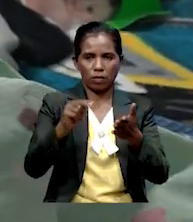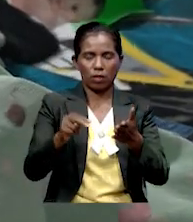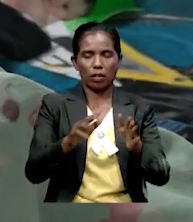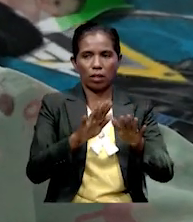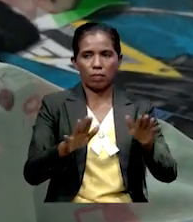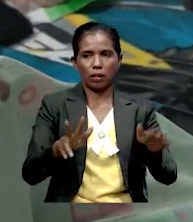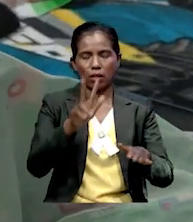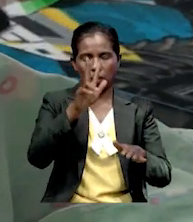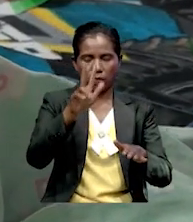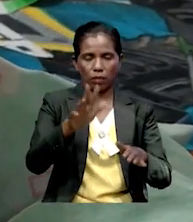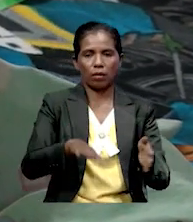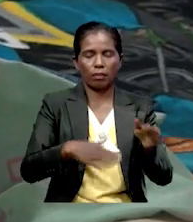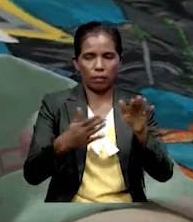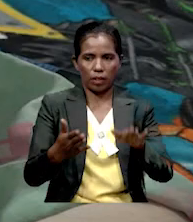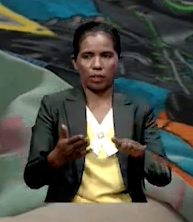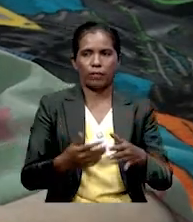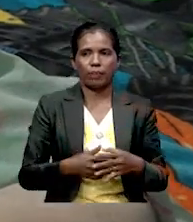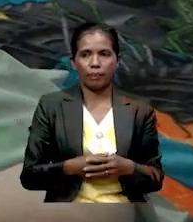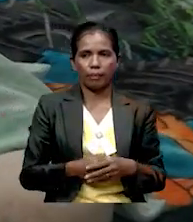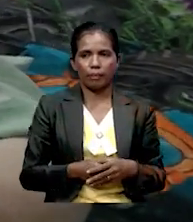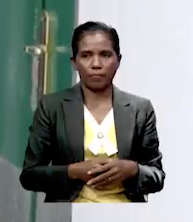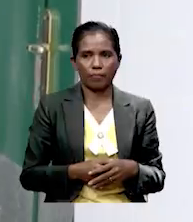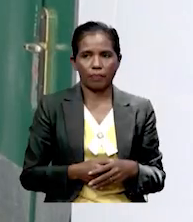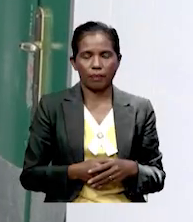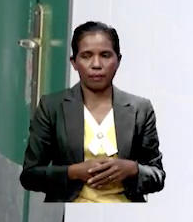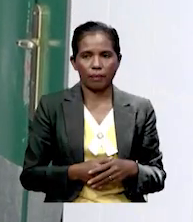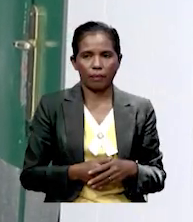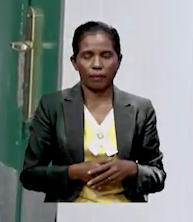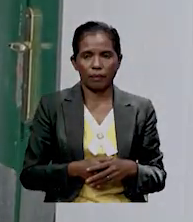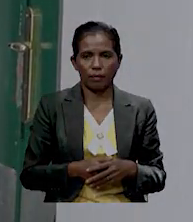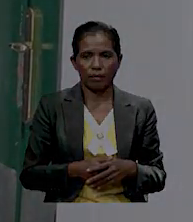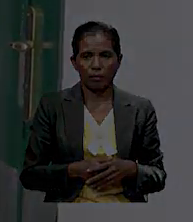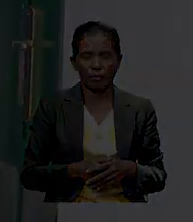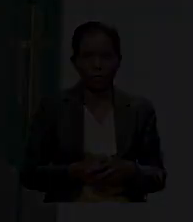labarik nentolu mak la convida. Efizenia Babo, Lamberto da Silva, GMN.